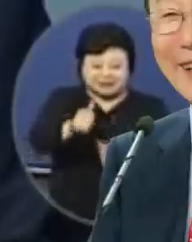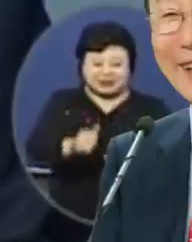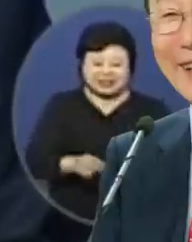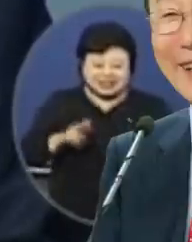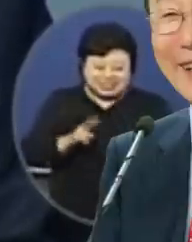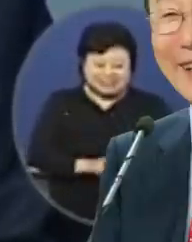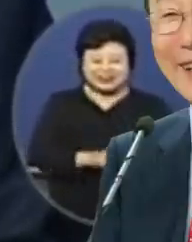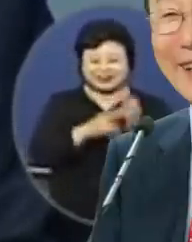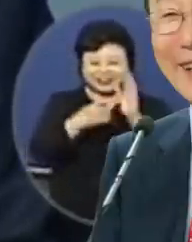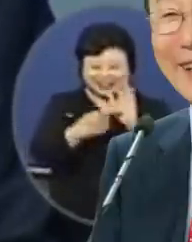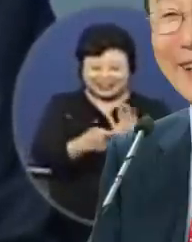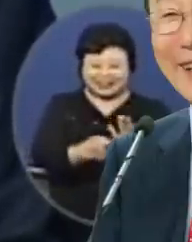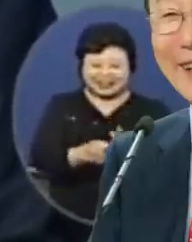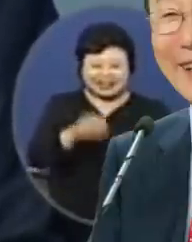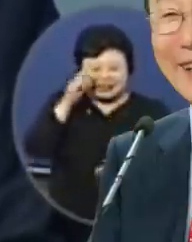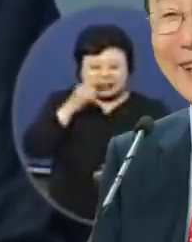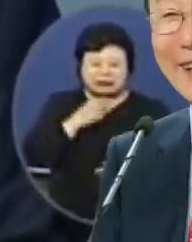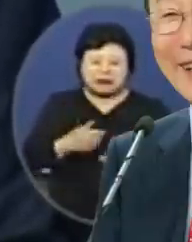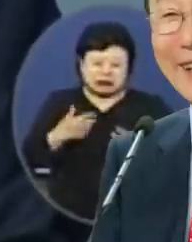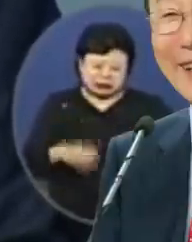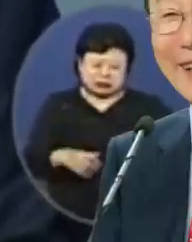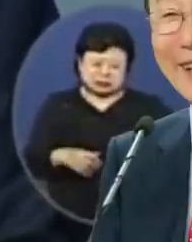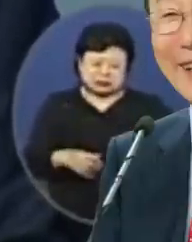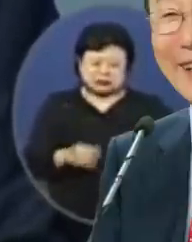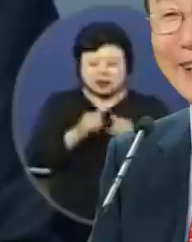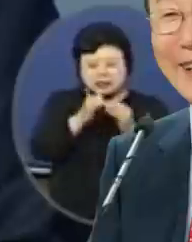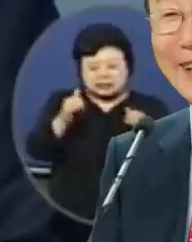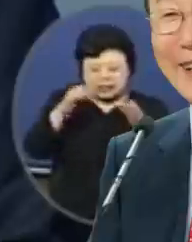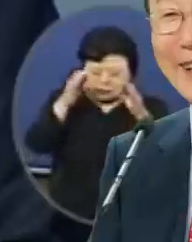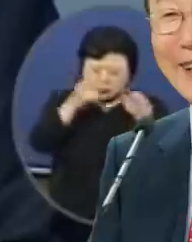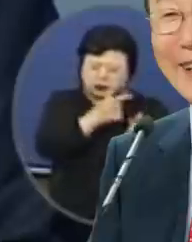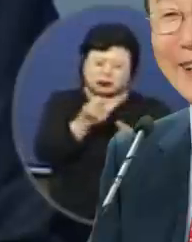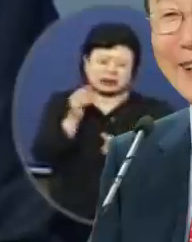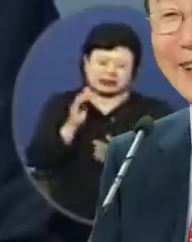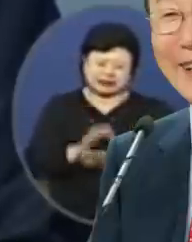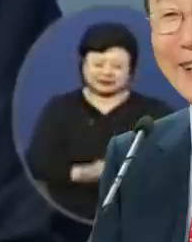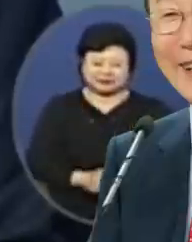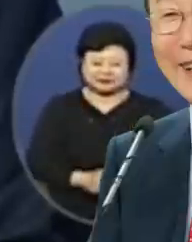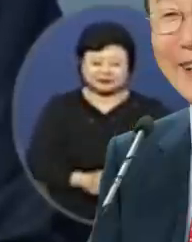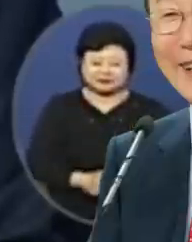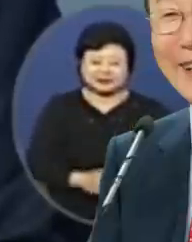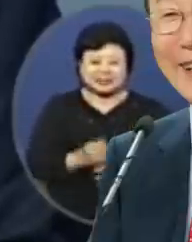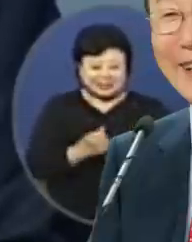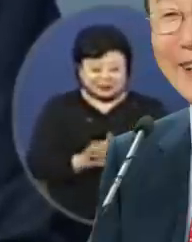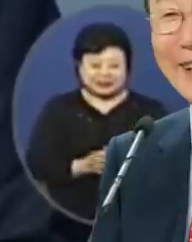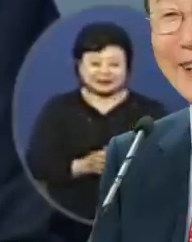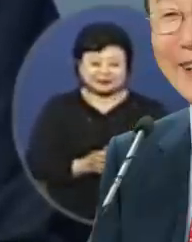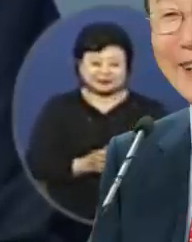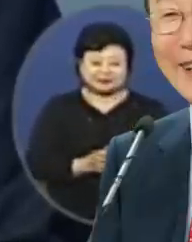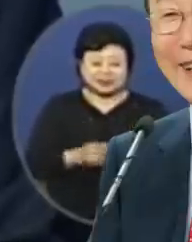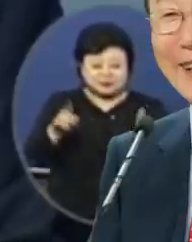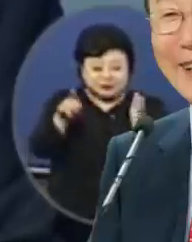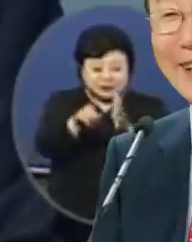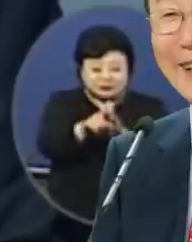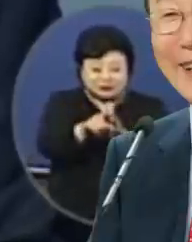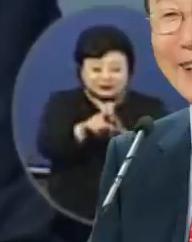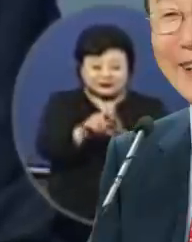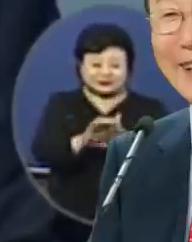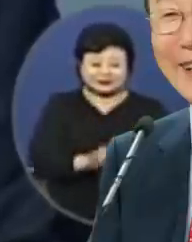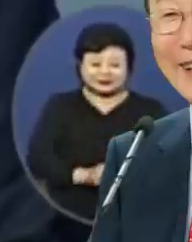역사지, 계란만 깨어지면 그건 사람이 보는 것과 똑같지 않습니까? 그러므로 믿음이라는